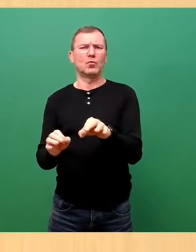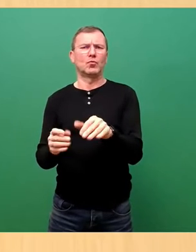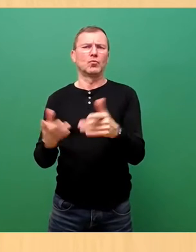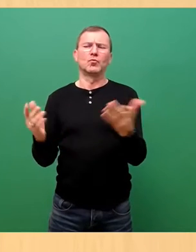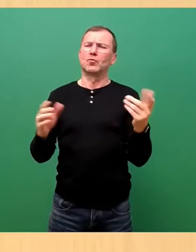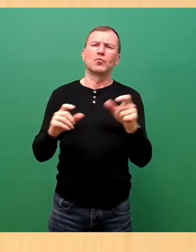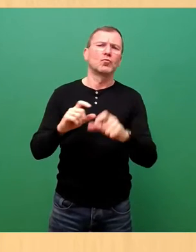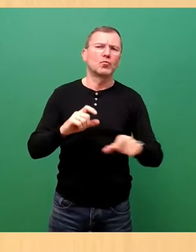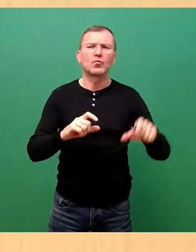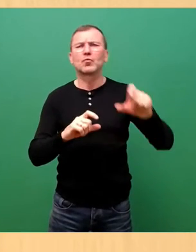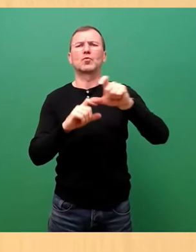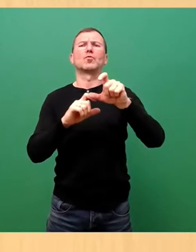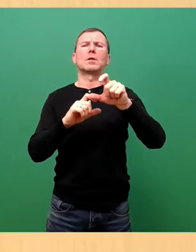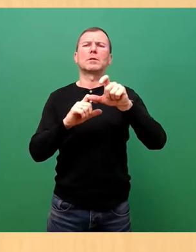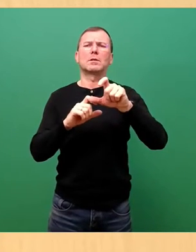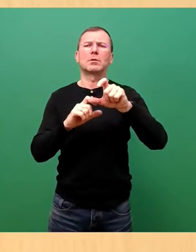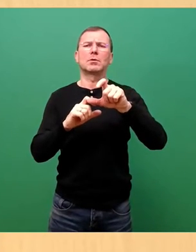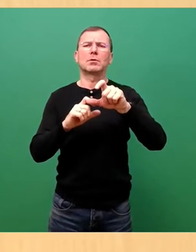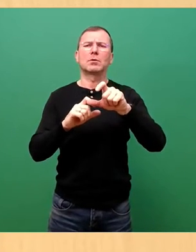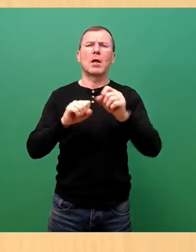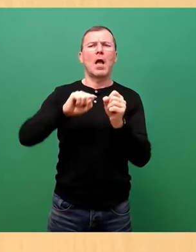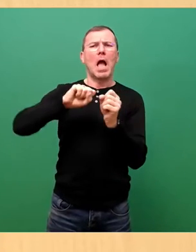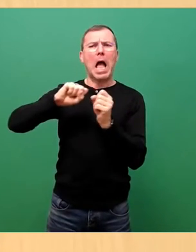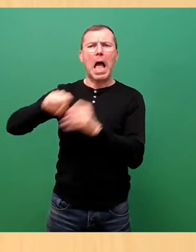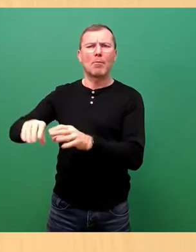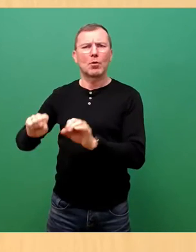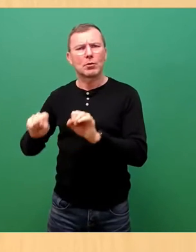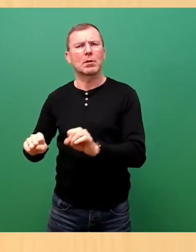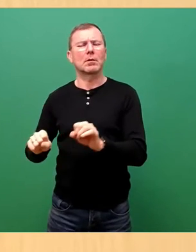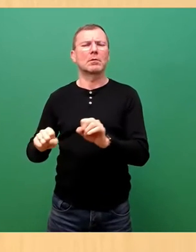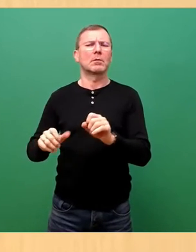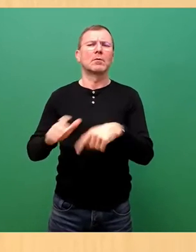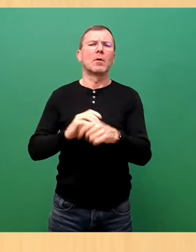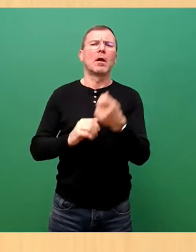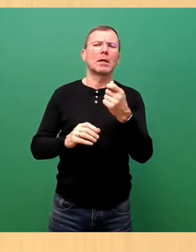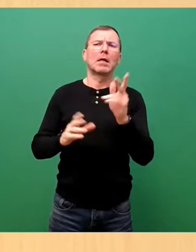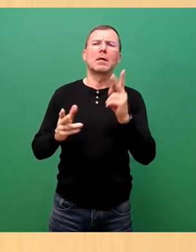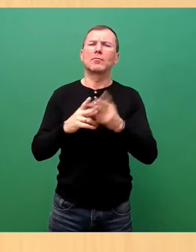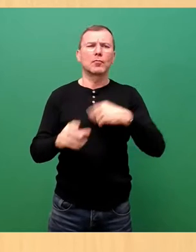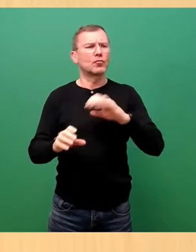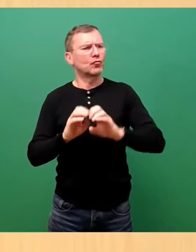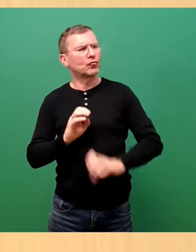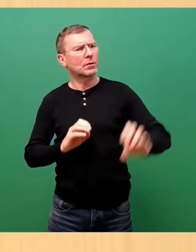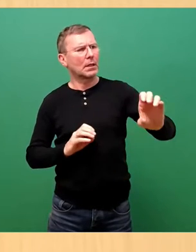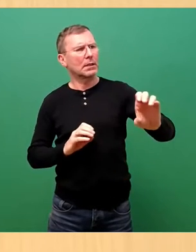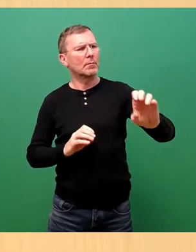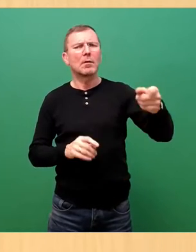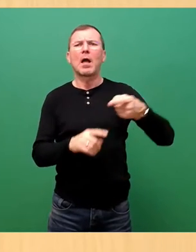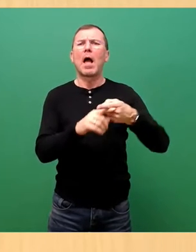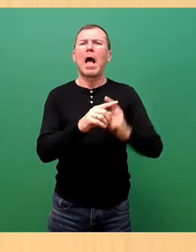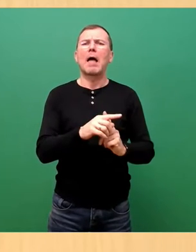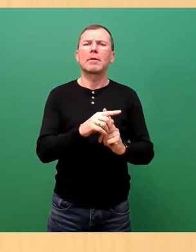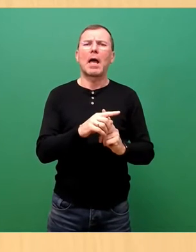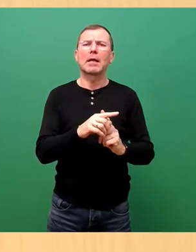zusätzlich sozusagen ablösen kann, indem man Geld an die Stadt gibt und dadurch den Anteil der